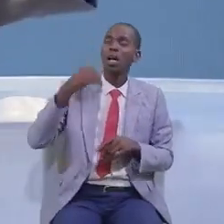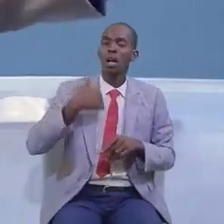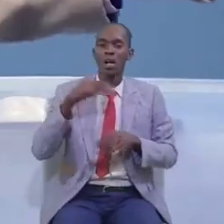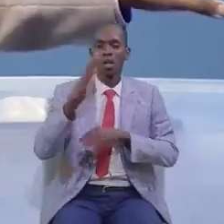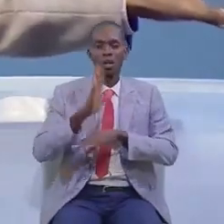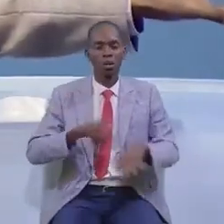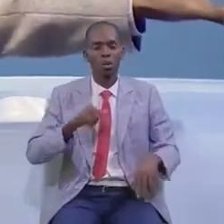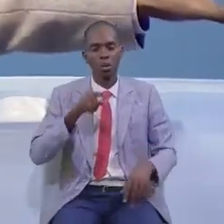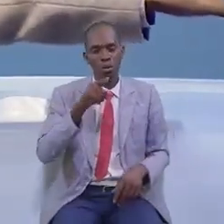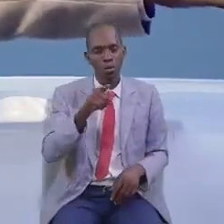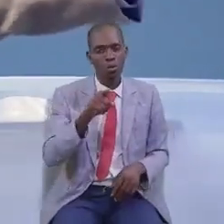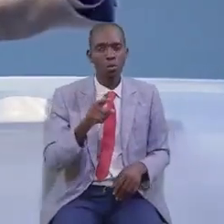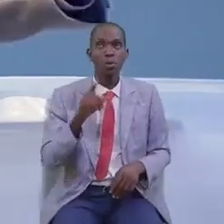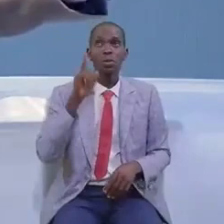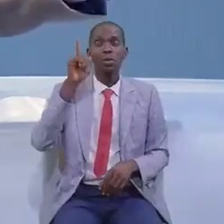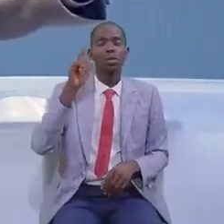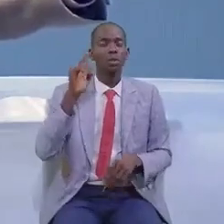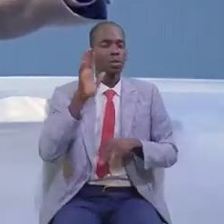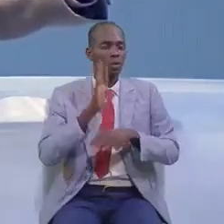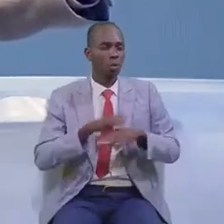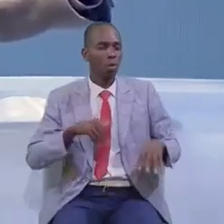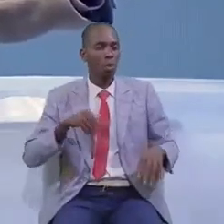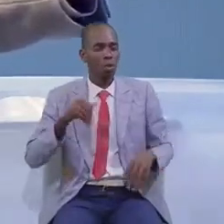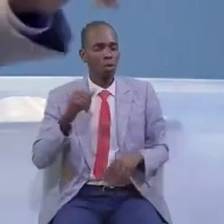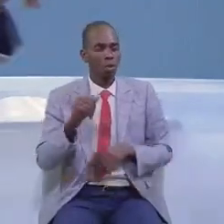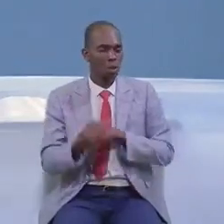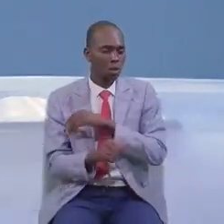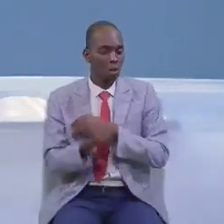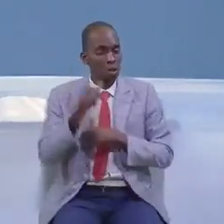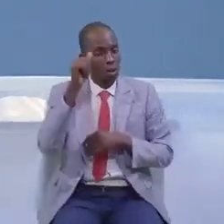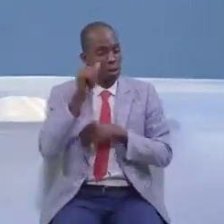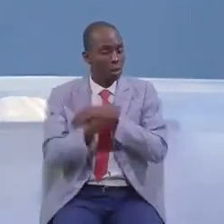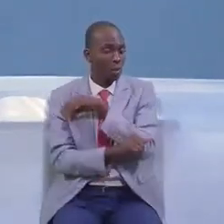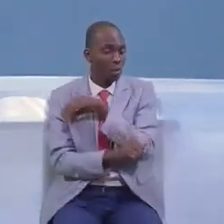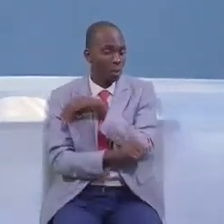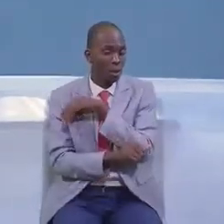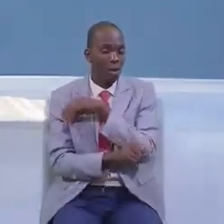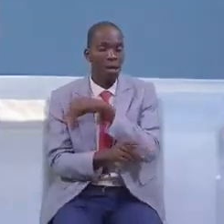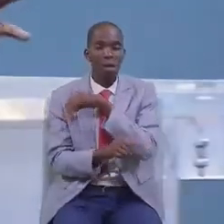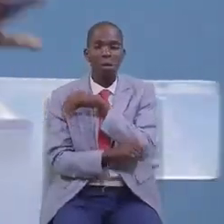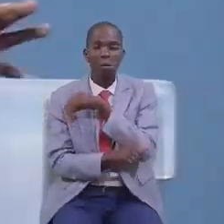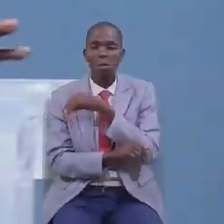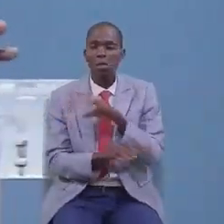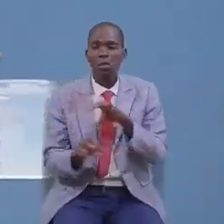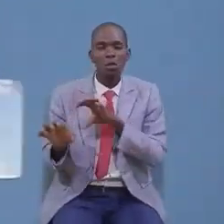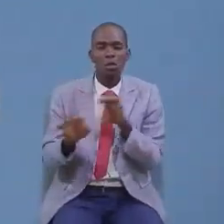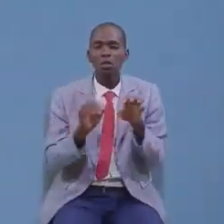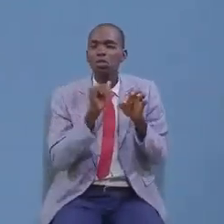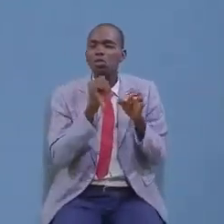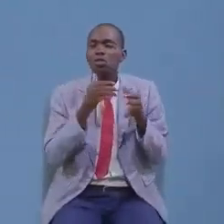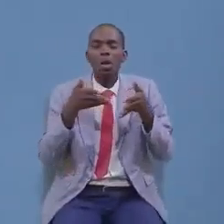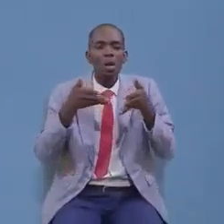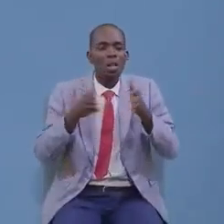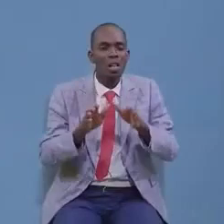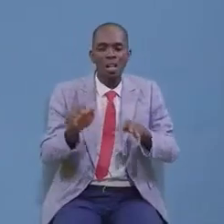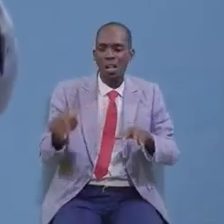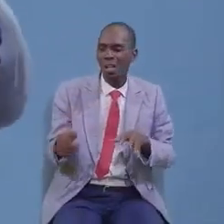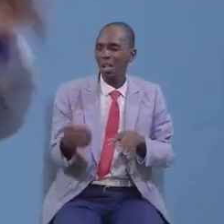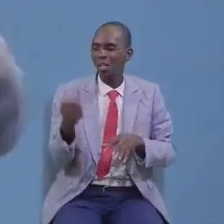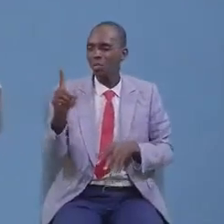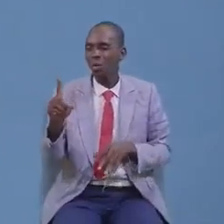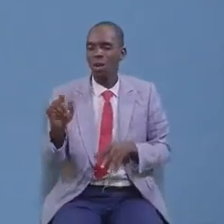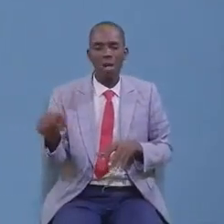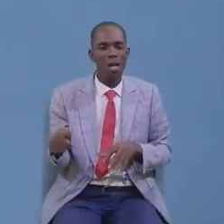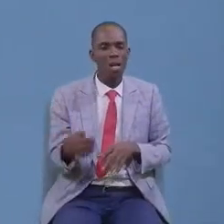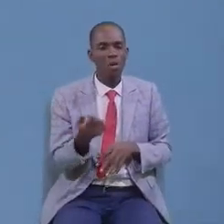నిన్ను పిలిచి ఉన్నారు. He called Abraham. ఆయన అబ్రహామును పిలిచాడు. And Abraham did not allow anyone, anywhere,